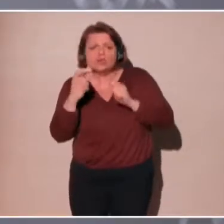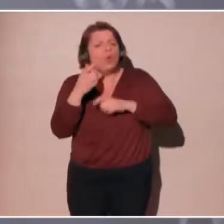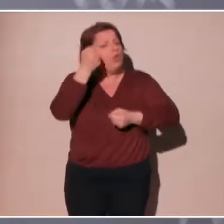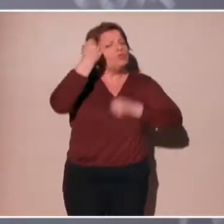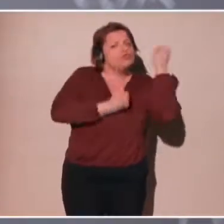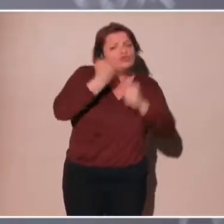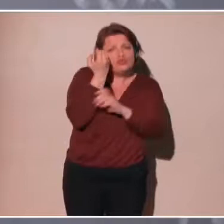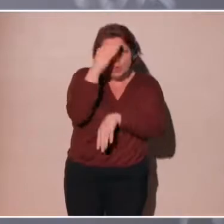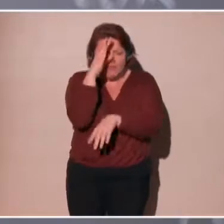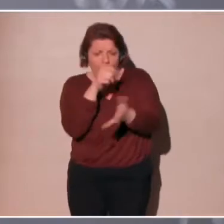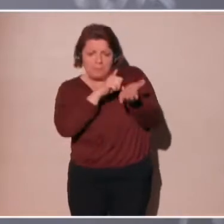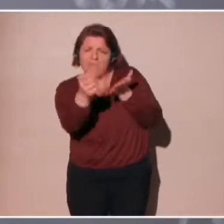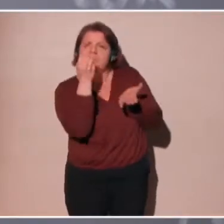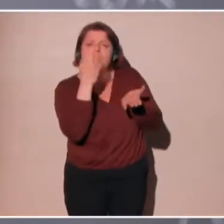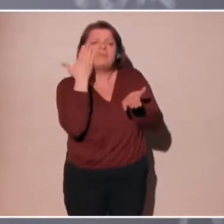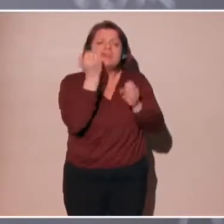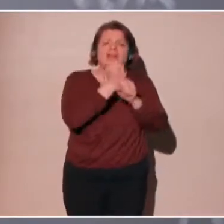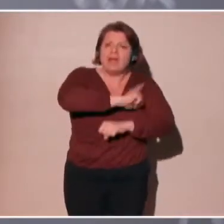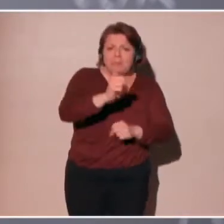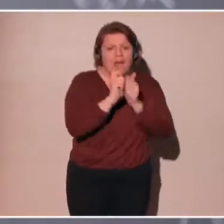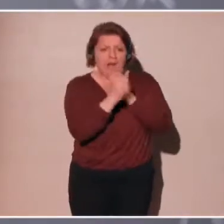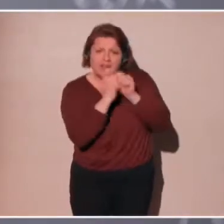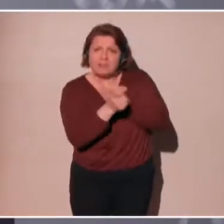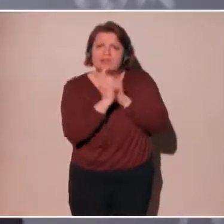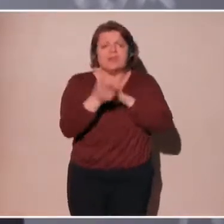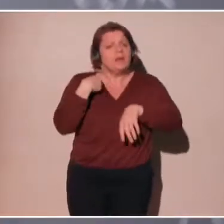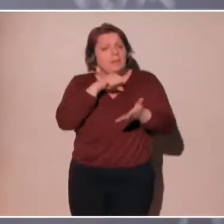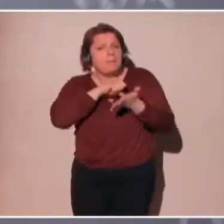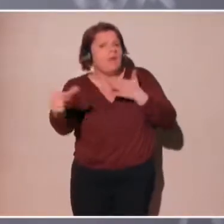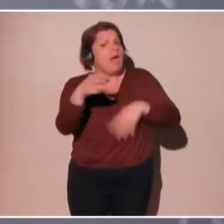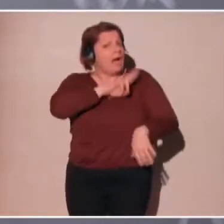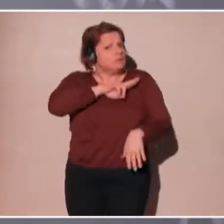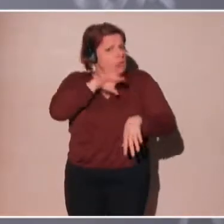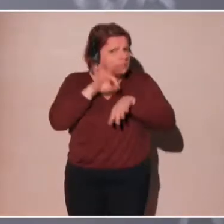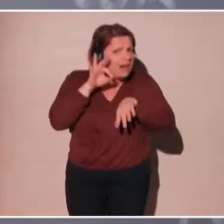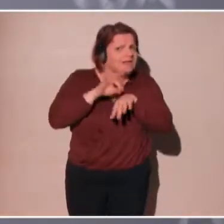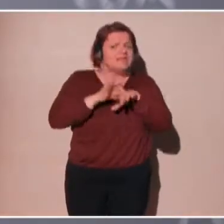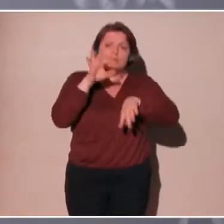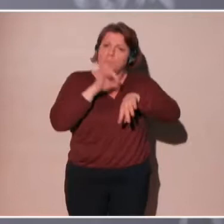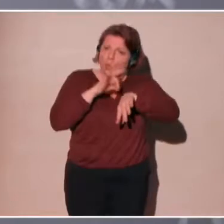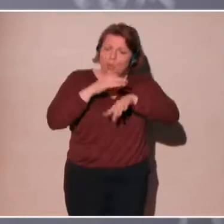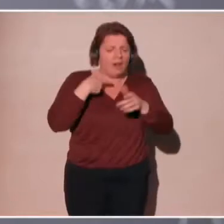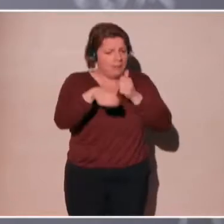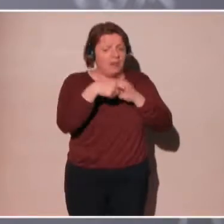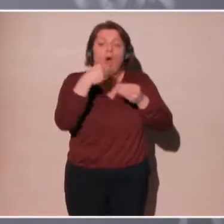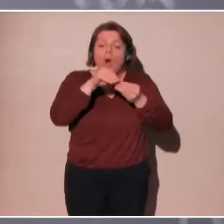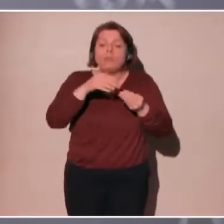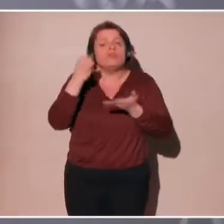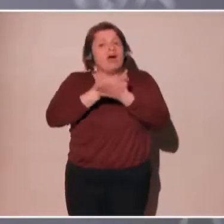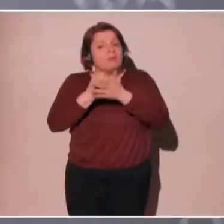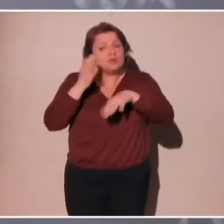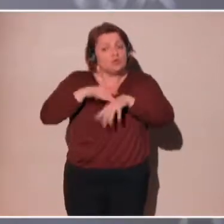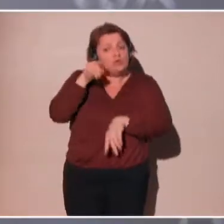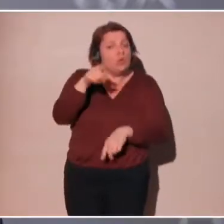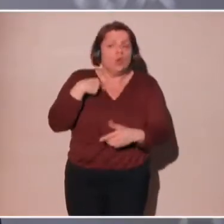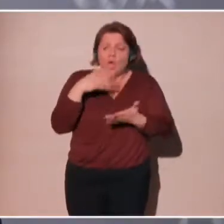une indemnité, je leur paye une assurance maladie, je leur paye une mutuelle complémentaire, et en plus, vos données, je ne les stocke pas et je ne les enregistre pas. » Bon, il y a de grandes